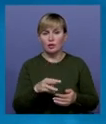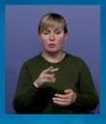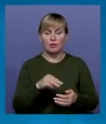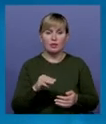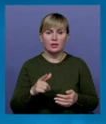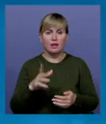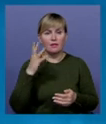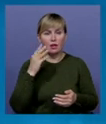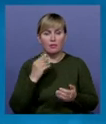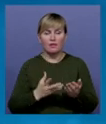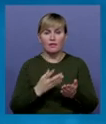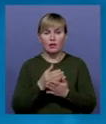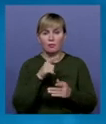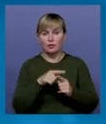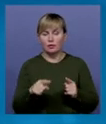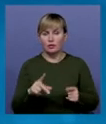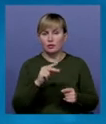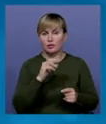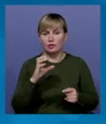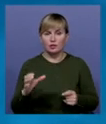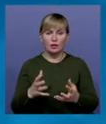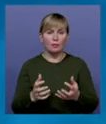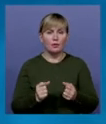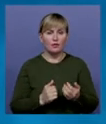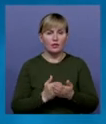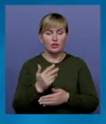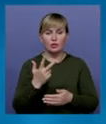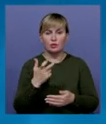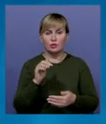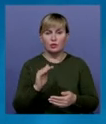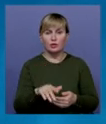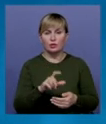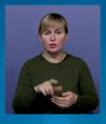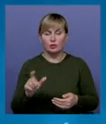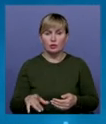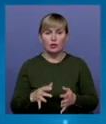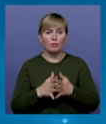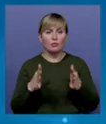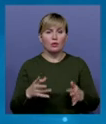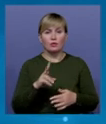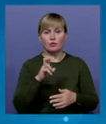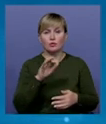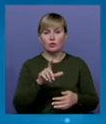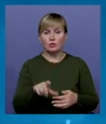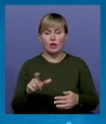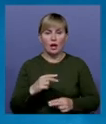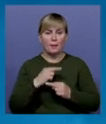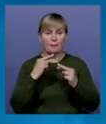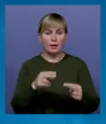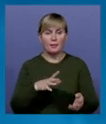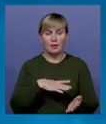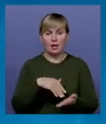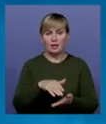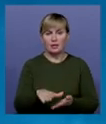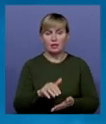тенге. В Алматы выплаты в период чрезвычайного положения получили свыше 300 тысяч горожан. У более чем 200 тысяч человек обращения были